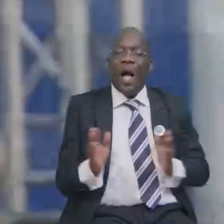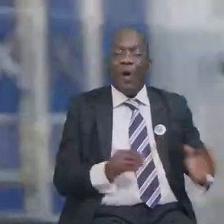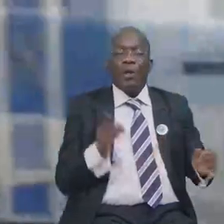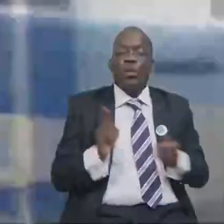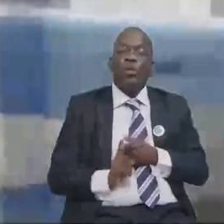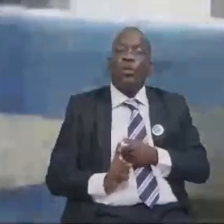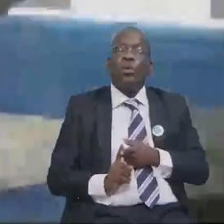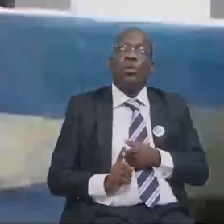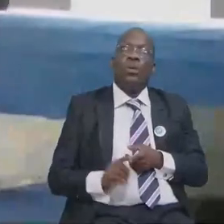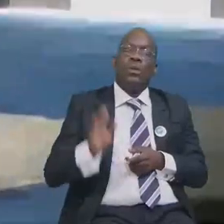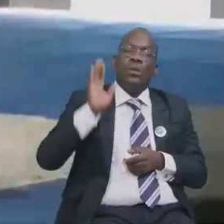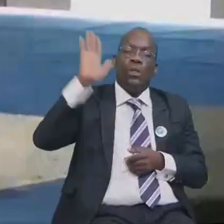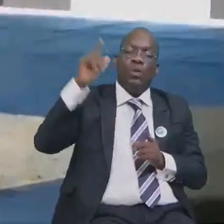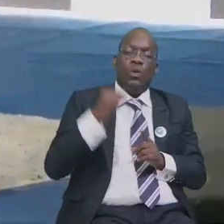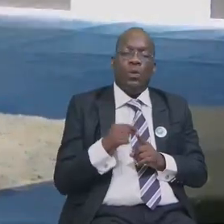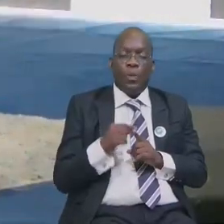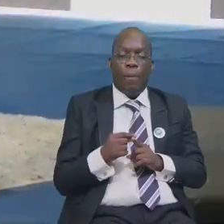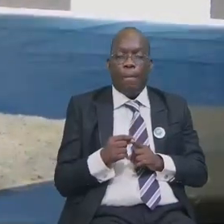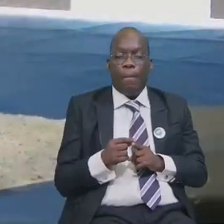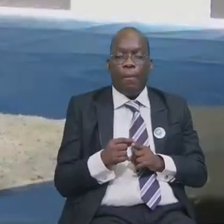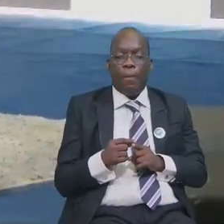mais selon sa parole.